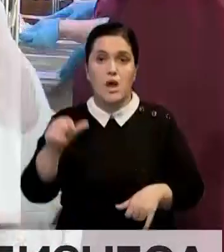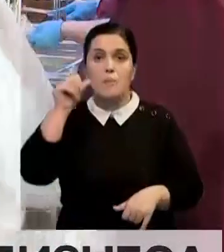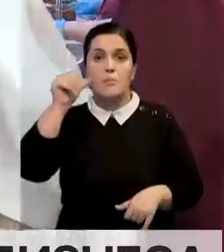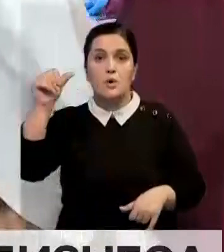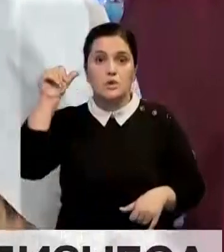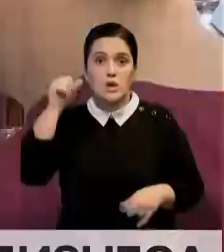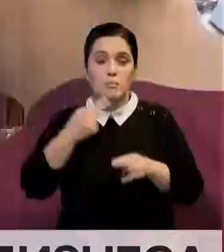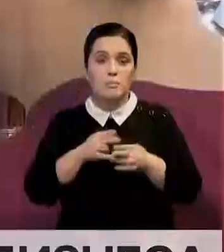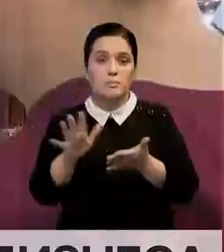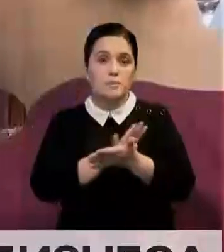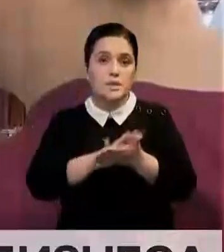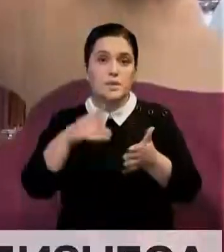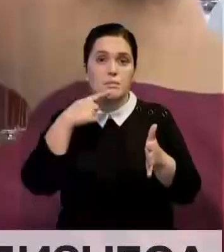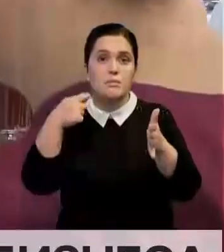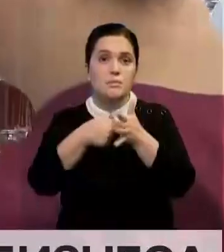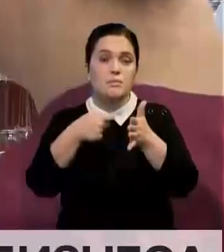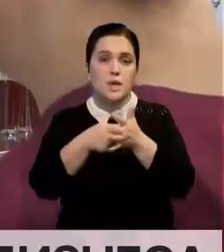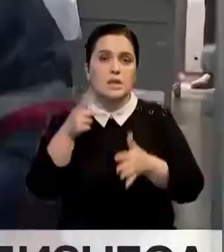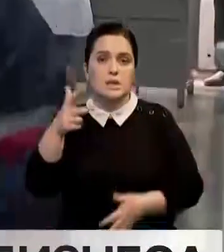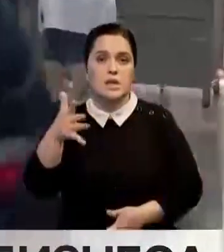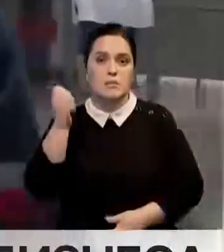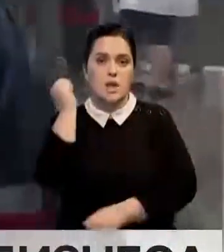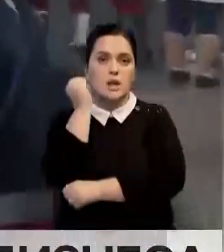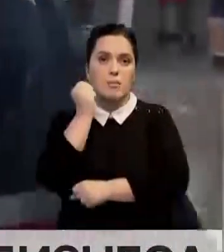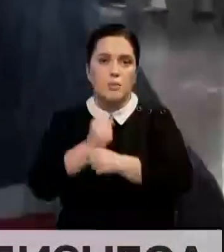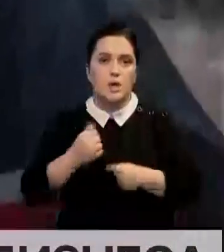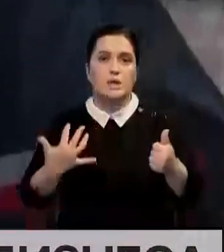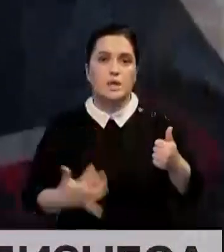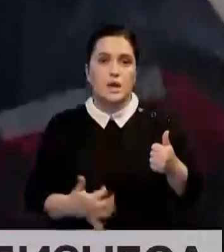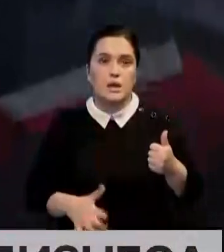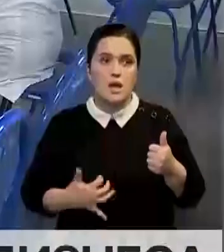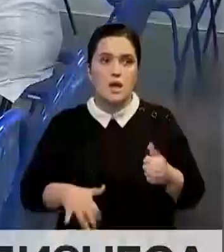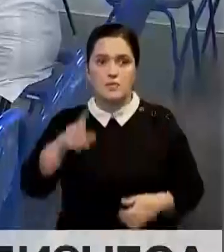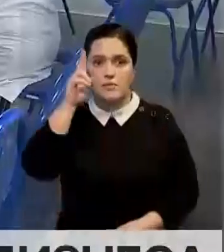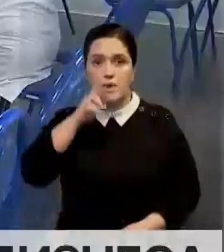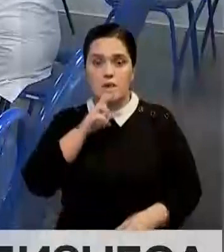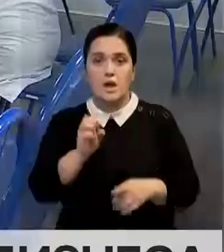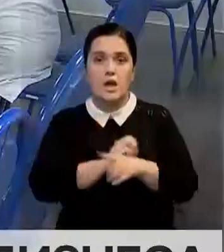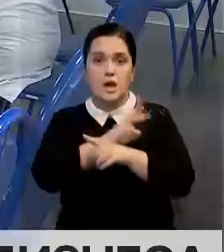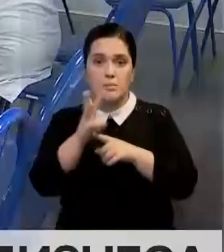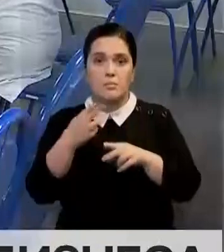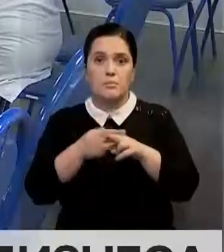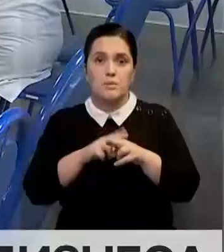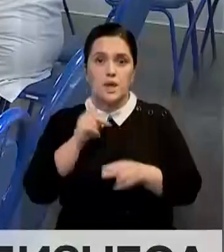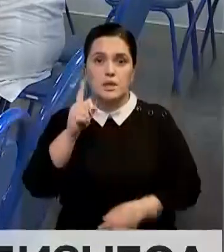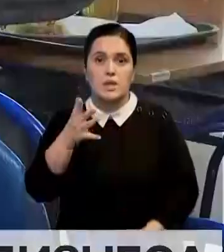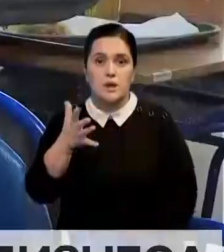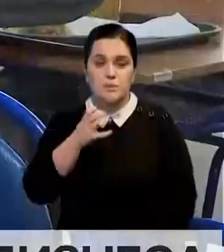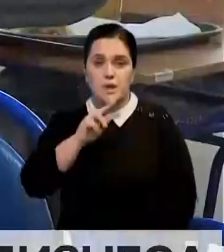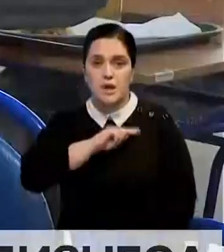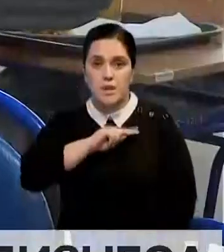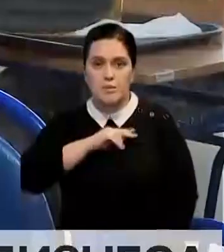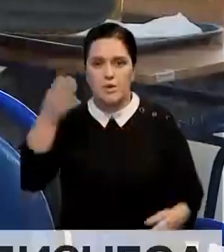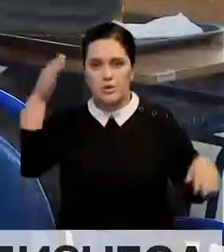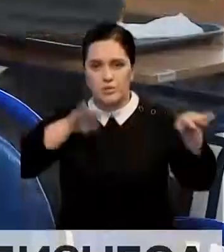года бесплатно питаются 3500 рабочих завода «Тараза». Второй месяц горячими обедами обеспечивают почти 1500 сотрудников